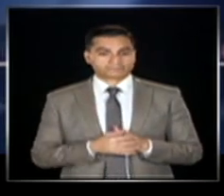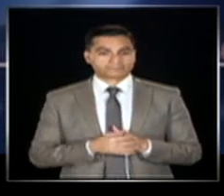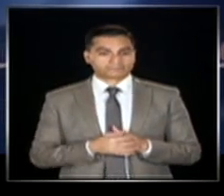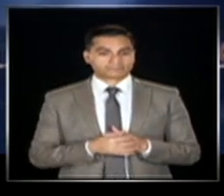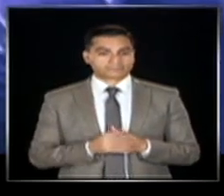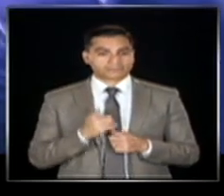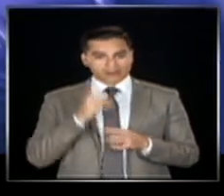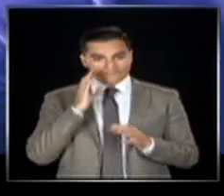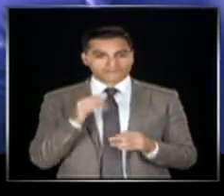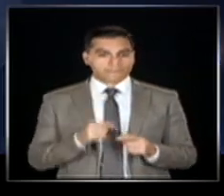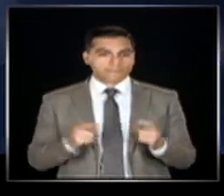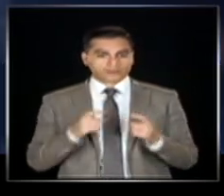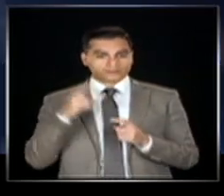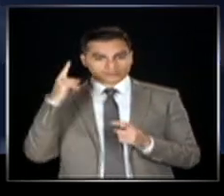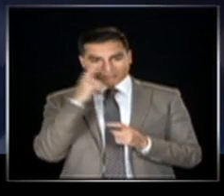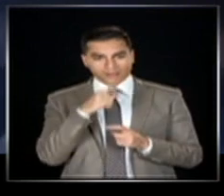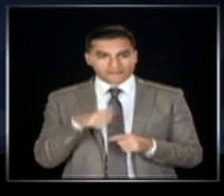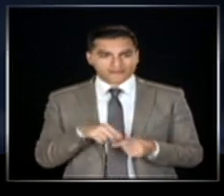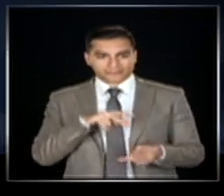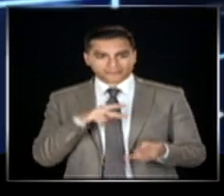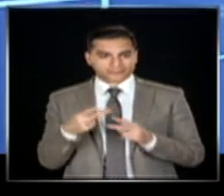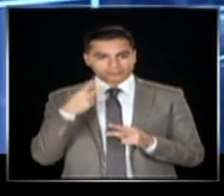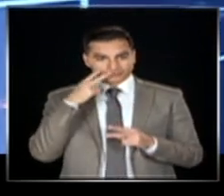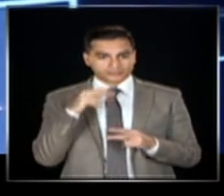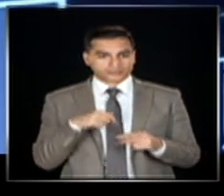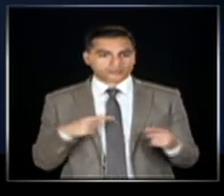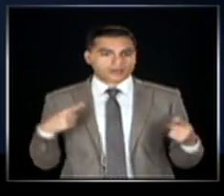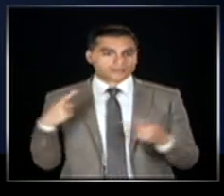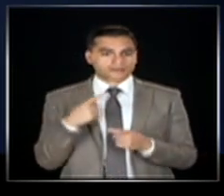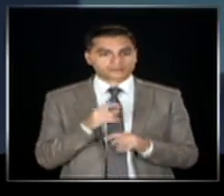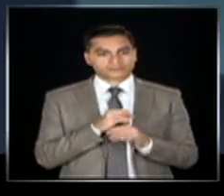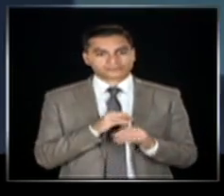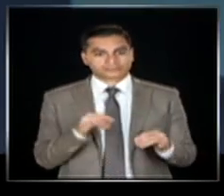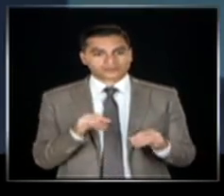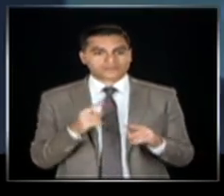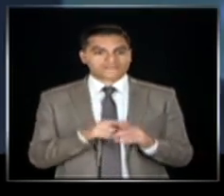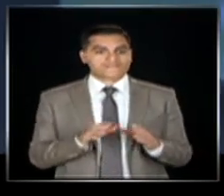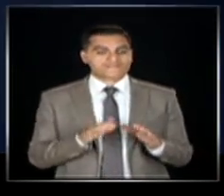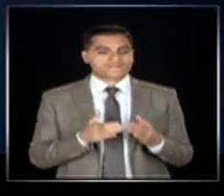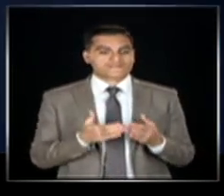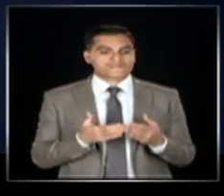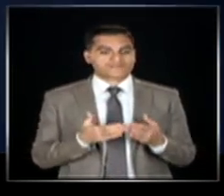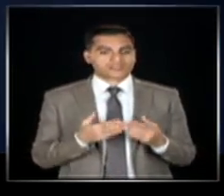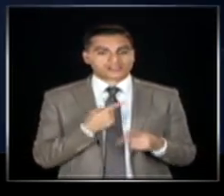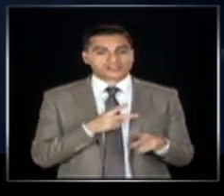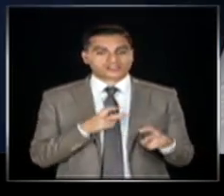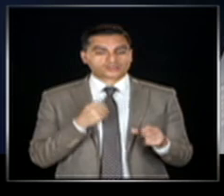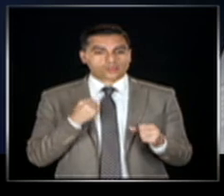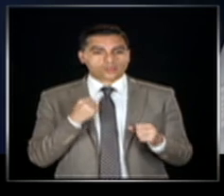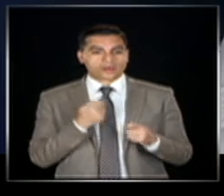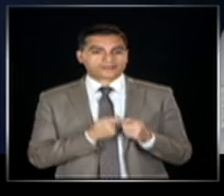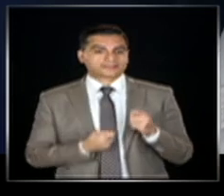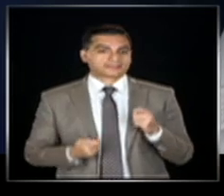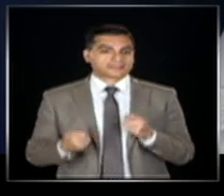الاجواء بتاعت الماتش صعبه للاسف، فلتت مننا ضربات الجزاء. قوه فريق الزقازيق اثرت عليا وخلتني مش عارف اركز في